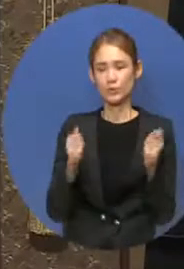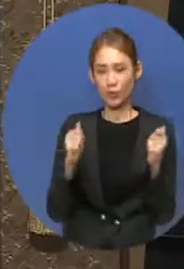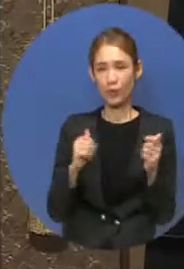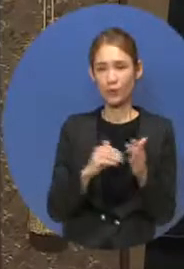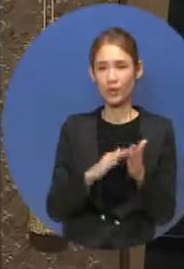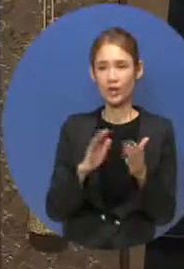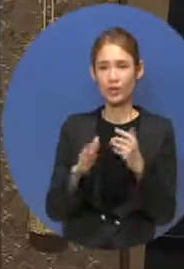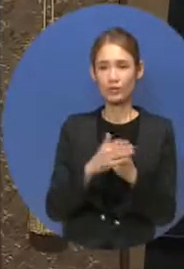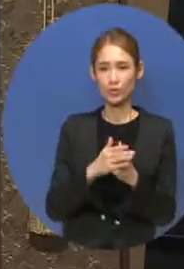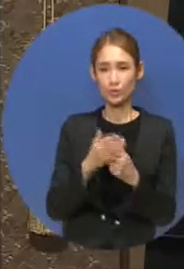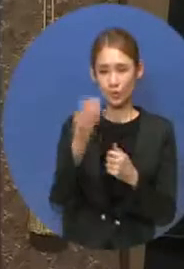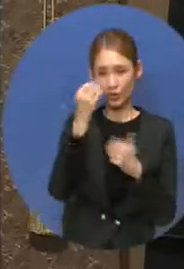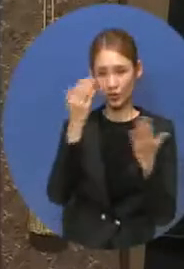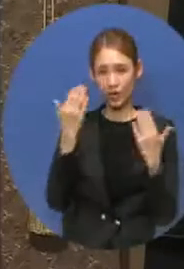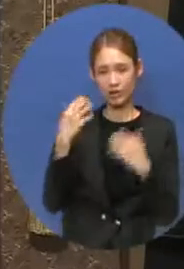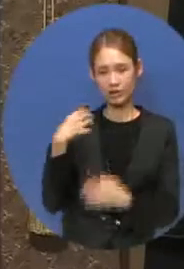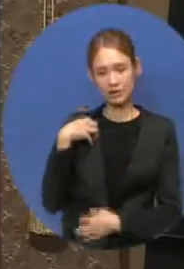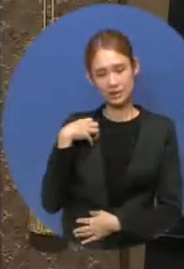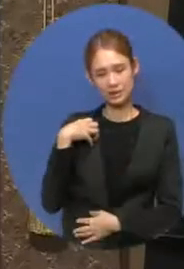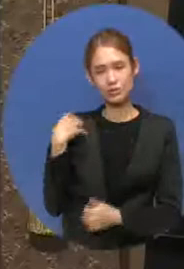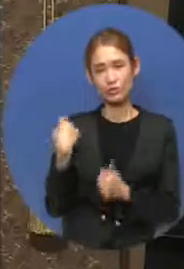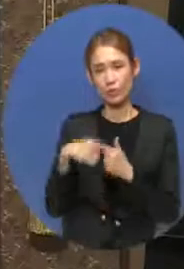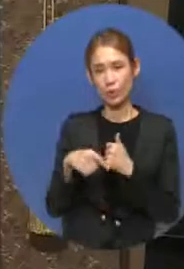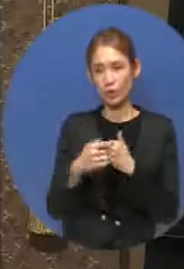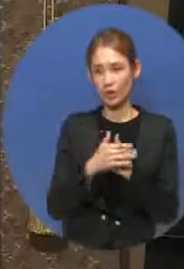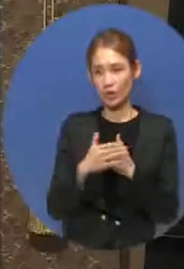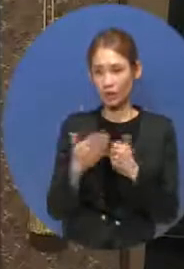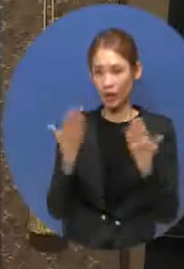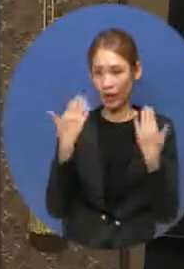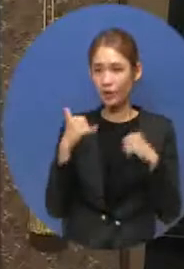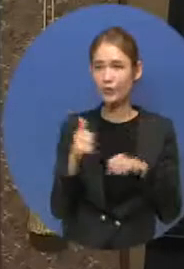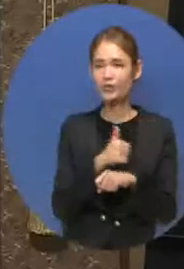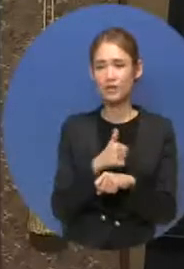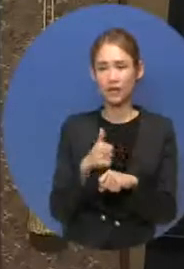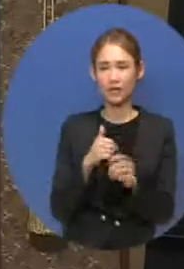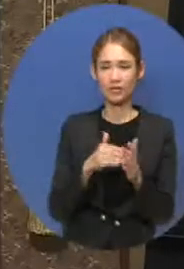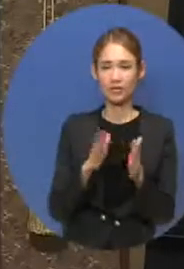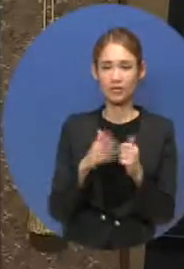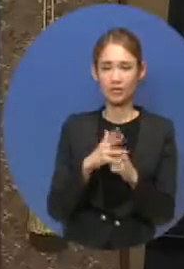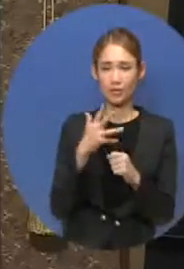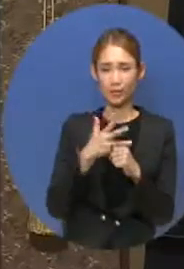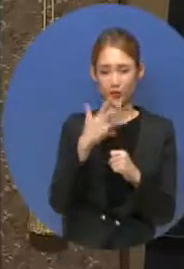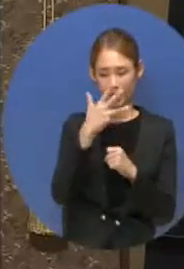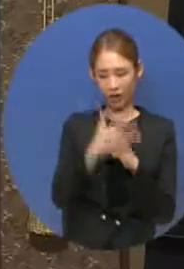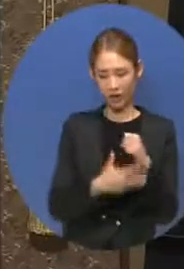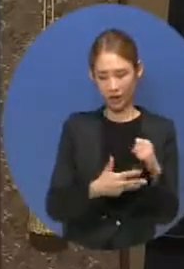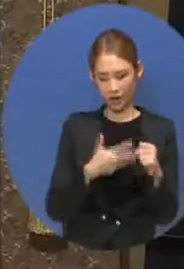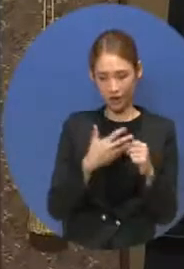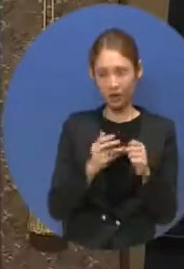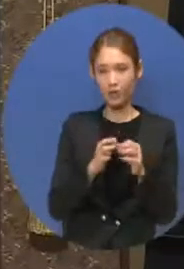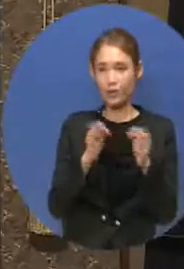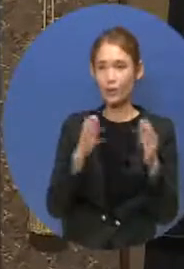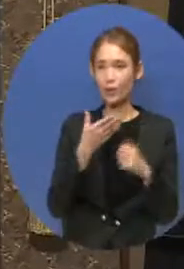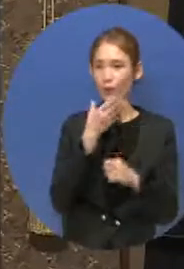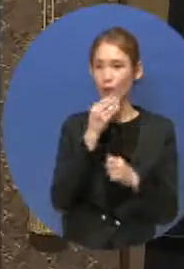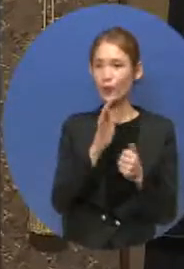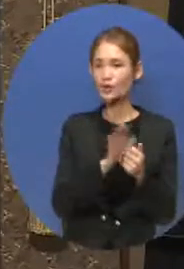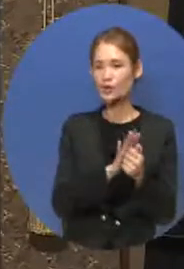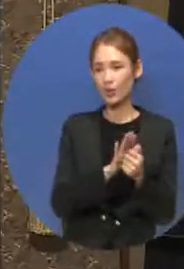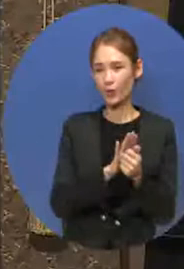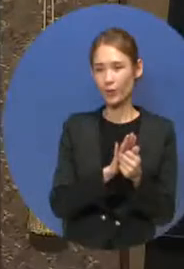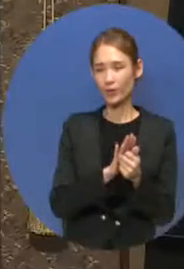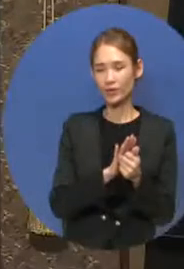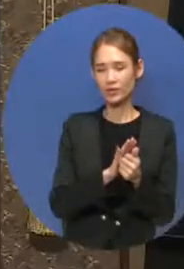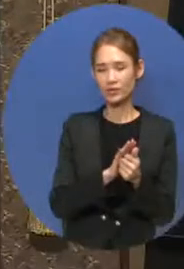졸업하고 고등학교까지는 의무교육이니까 네. 자녀가 학교를 다녔습니다. 네. 8년 동안 복지 서비스에